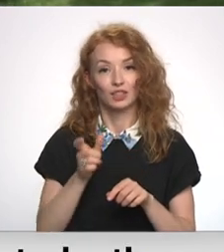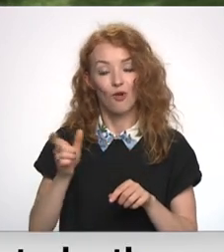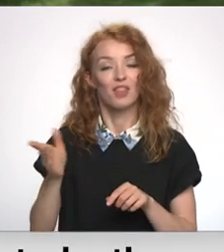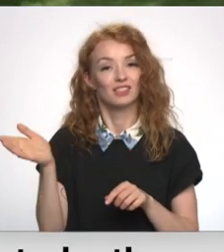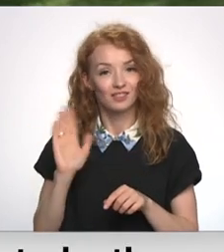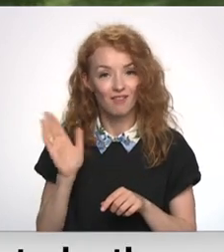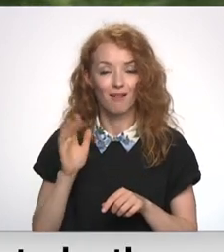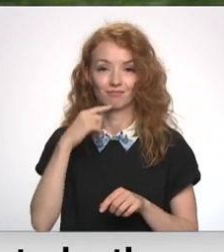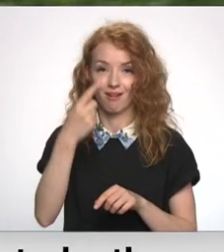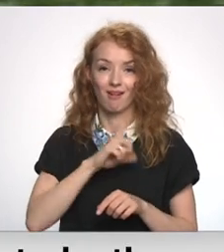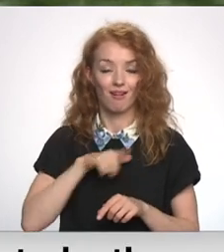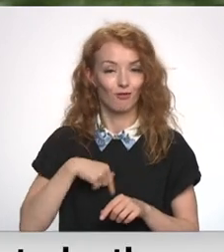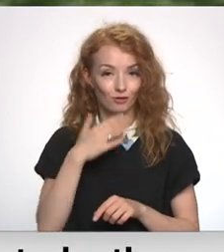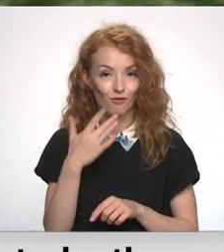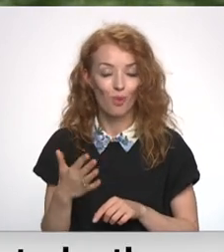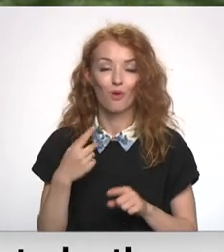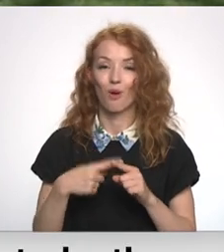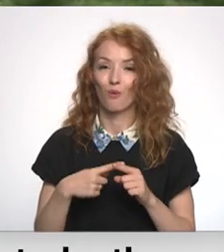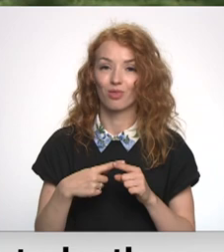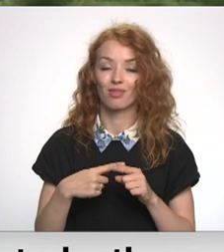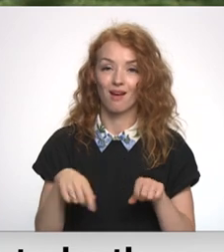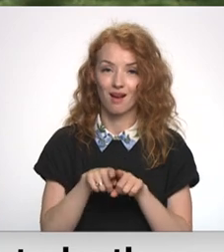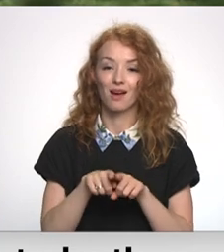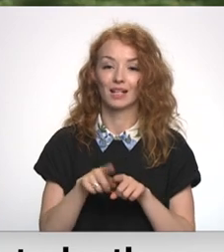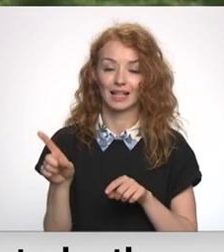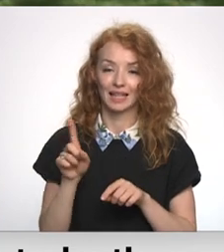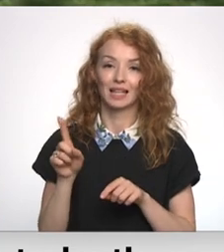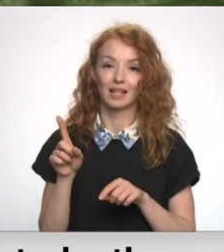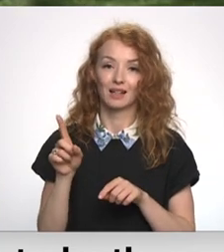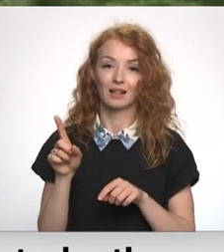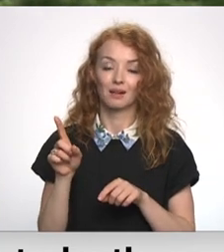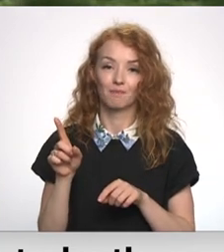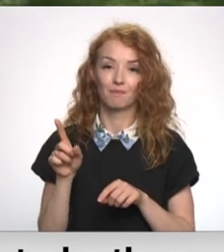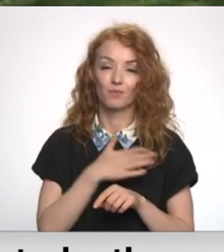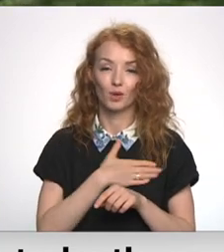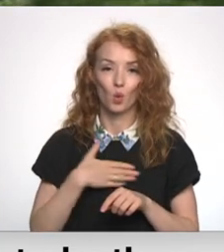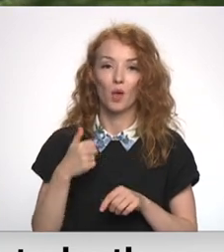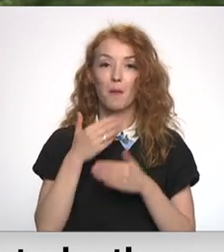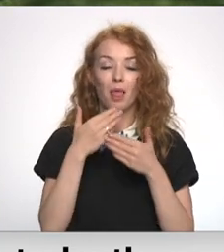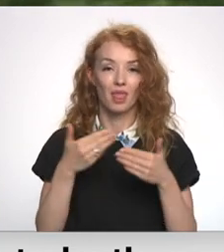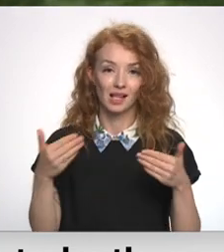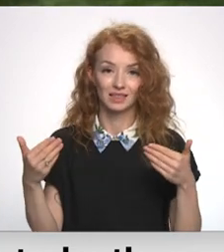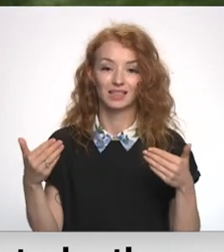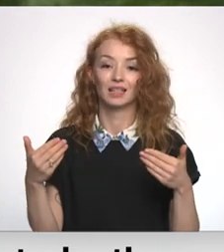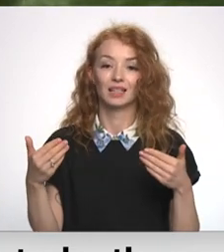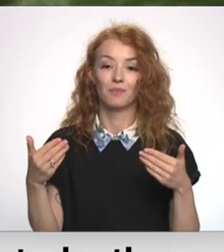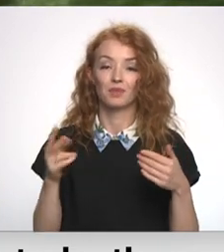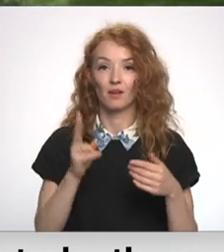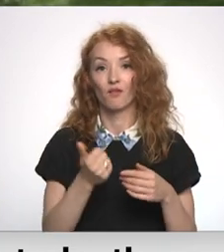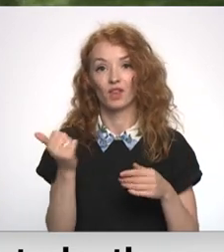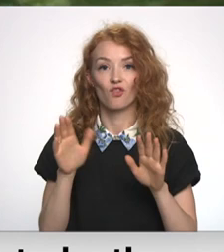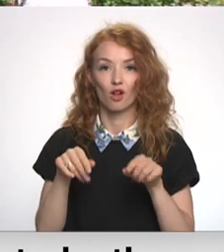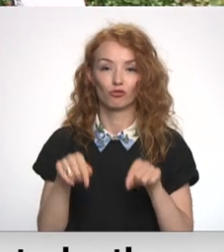sveicinās jau latviešu valodā, un arī ir ļoti pateicīgi, ka viņi var